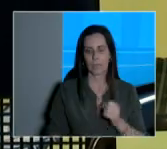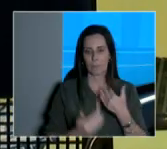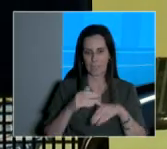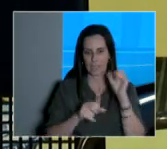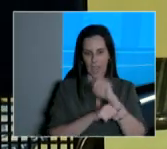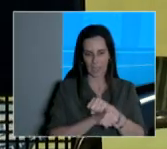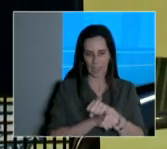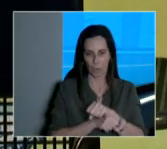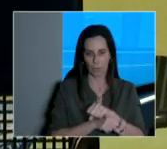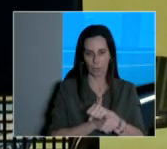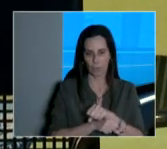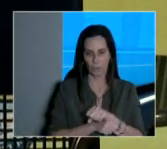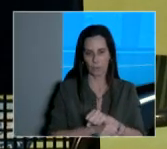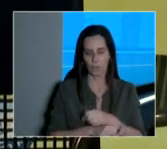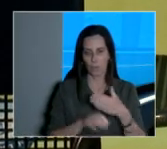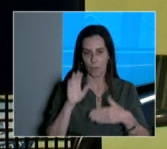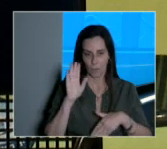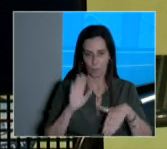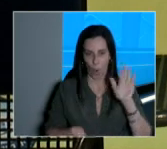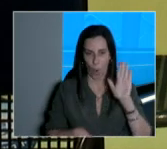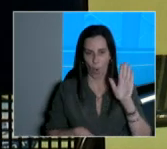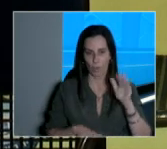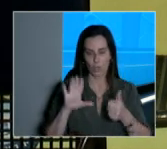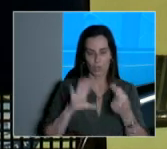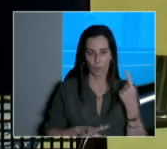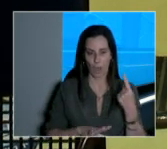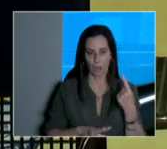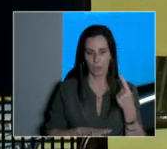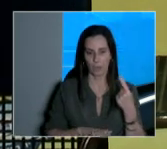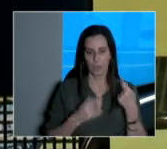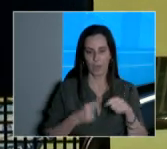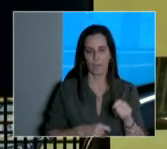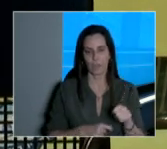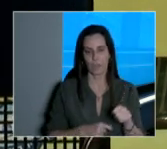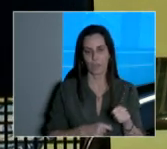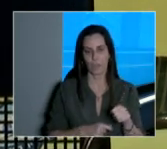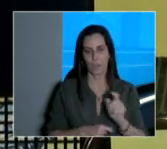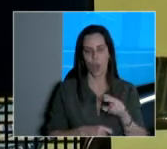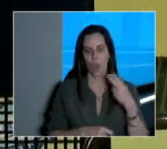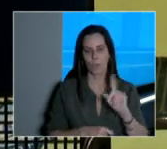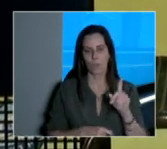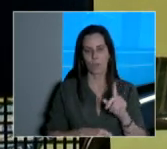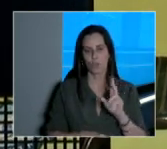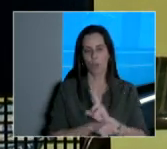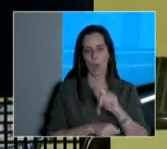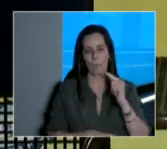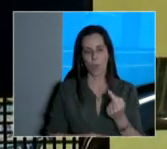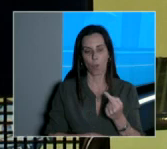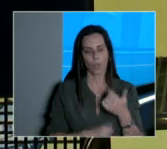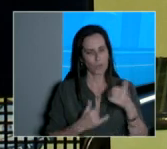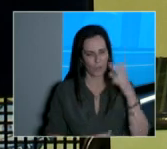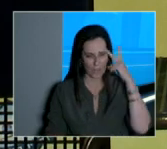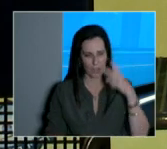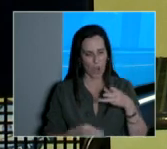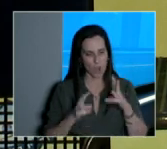פסקת התגברות ברוב של 61 חברי כנסת, לא יהיה מי שיגן על המיעוטים. עכשיו תבינו,